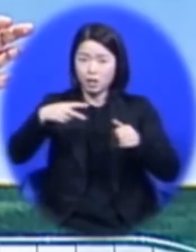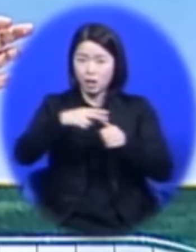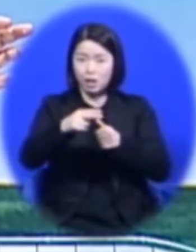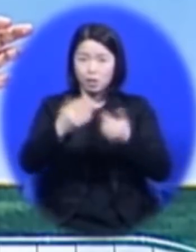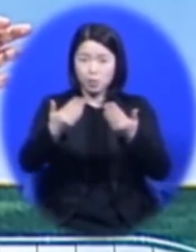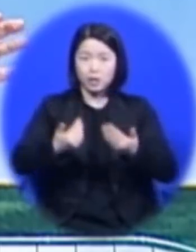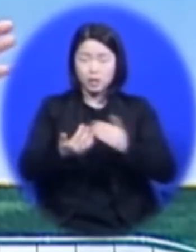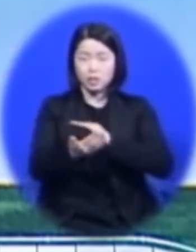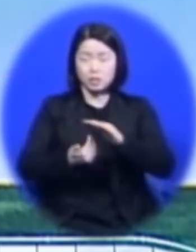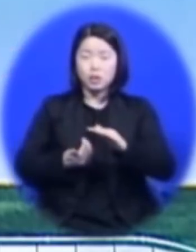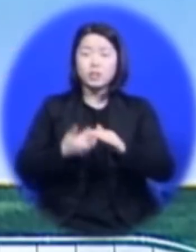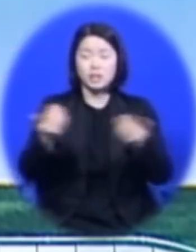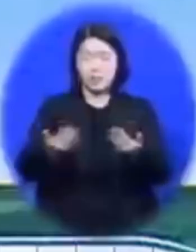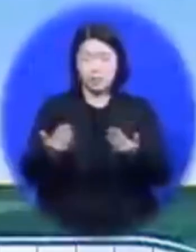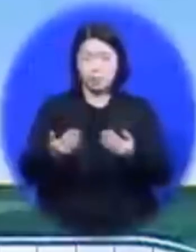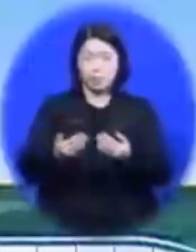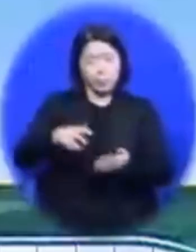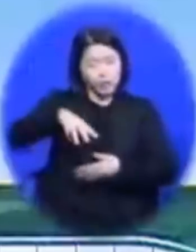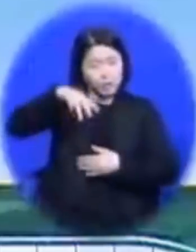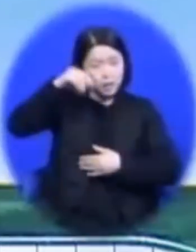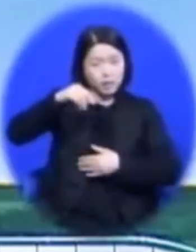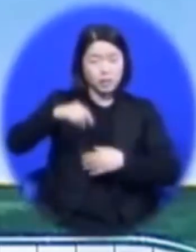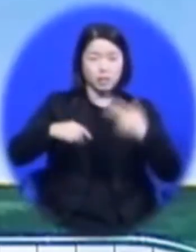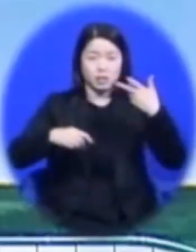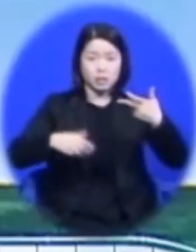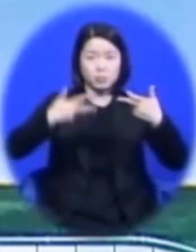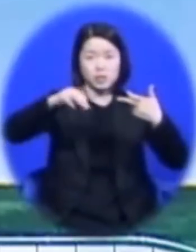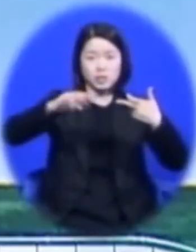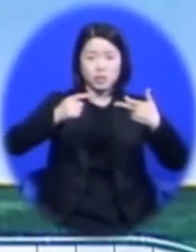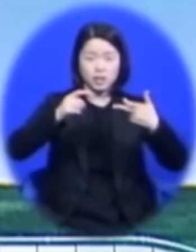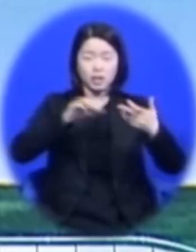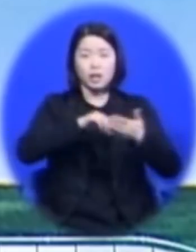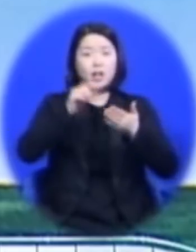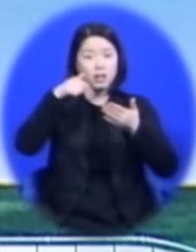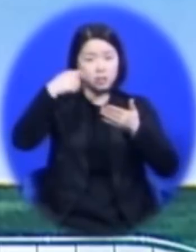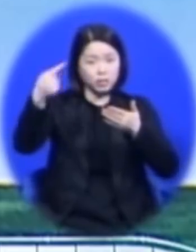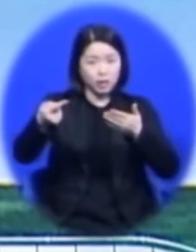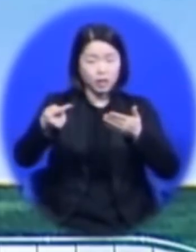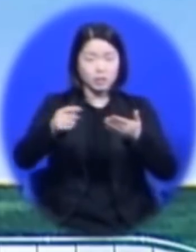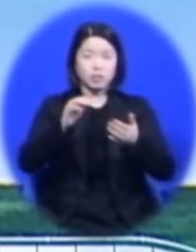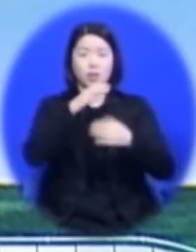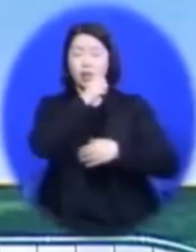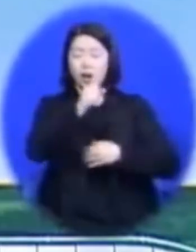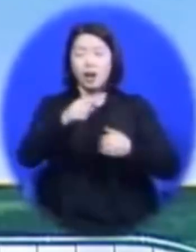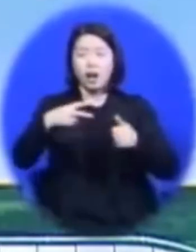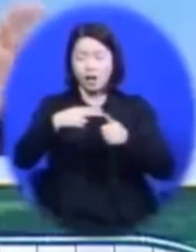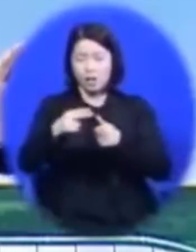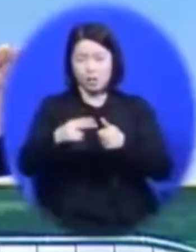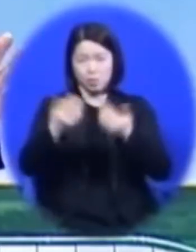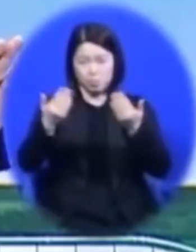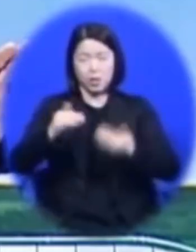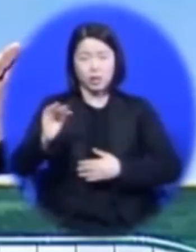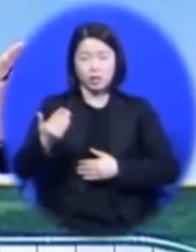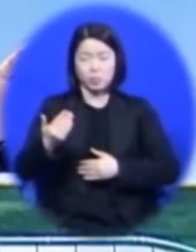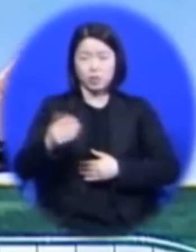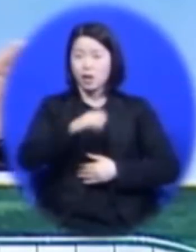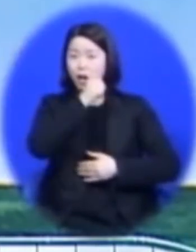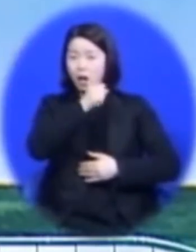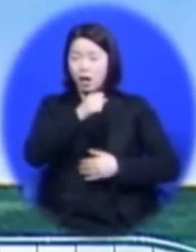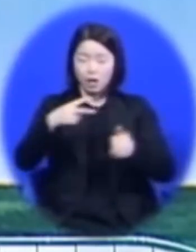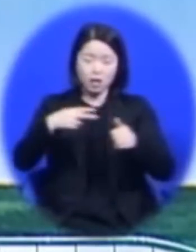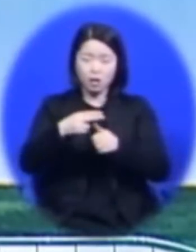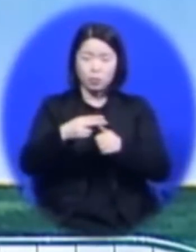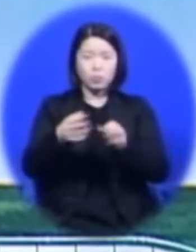일입니다 창세기 17장에 가서 아브라함이 할례를 받게 됩니다 할리 하고 아무 상관이 없이